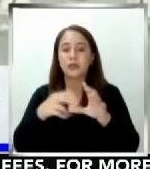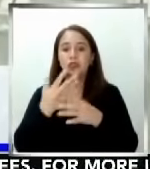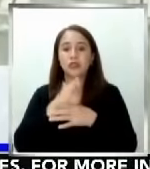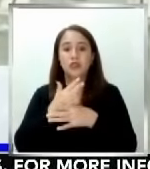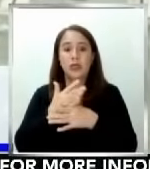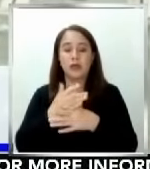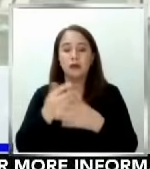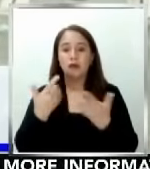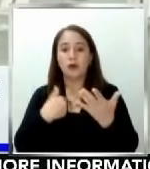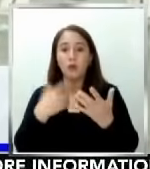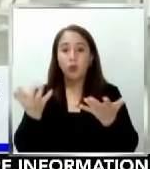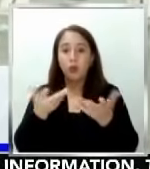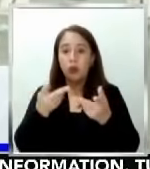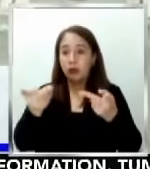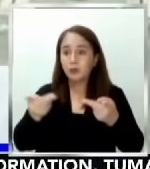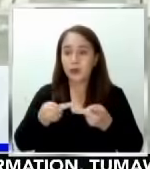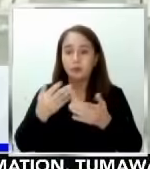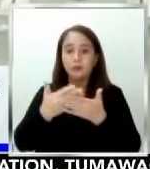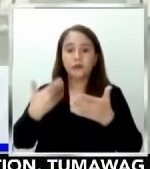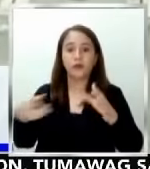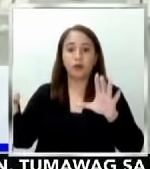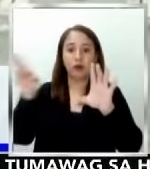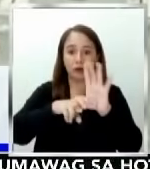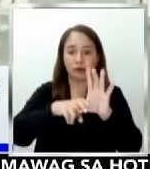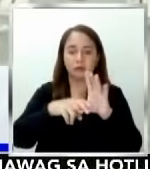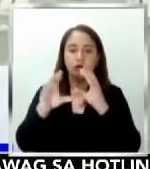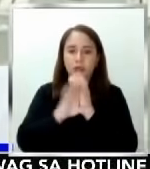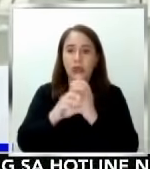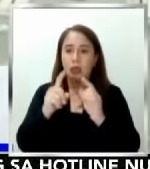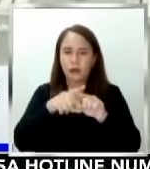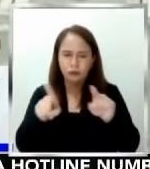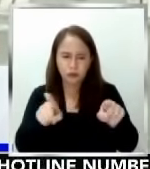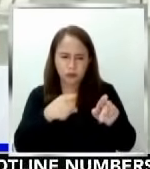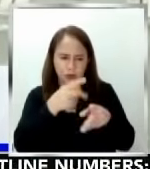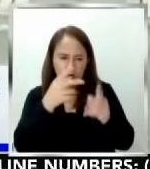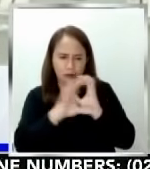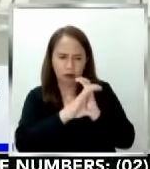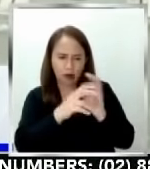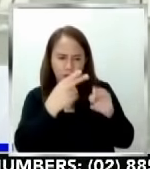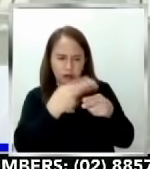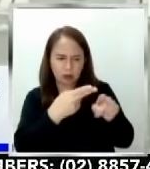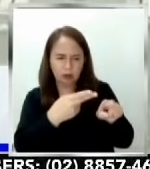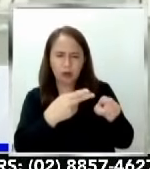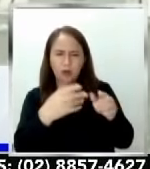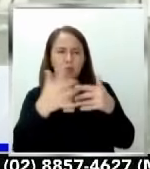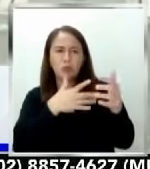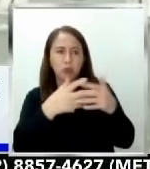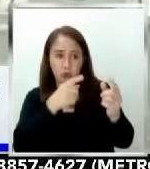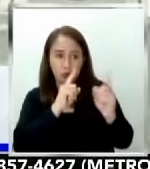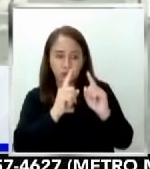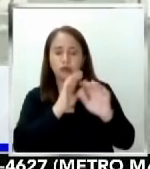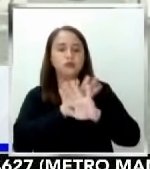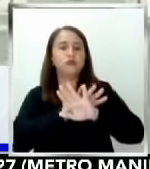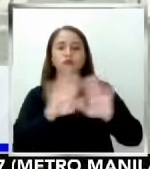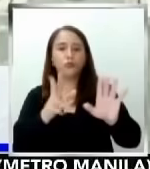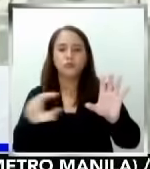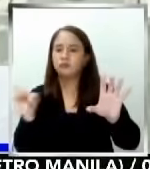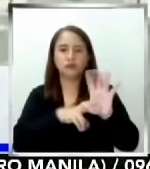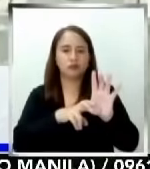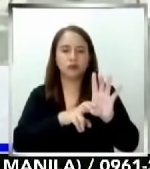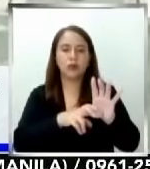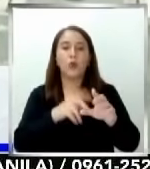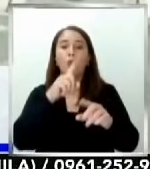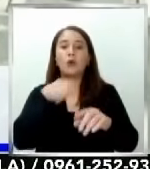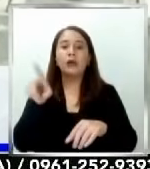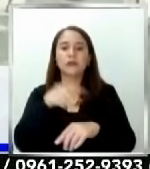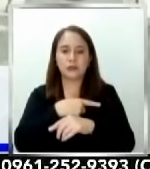sa kaanak bago pa sumakay. Pag ibang sasakyan sumundo, kahit yun pa ang kausap na driver, ay huwag na lang sumakay o kanselahin na lang.